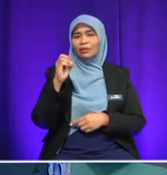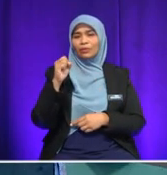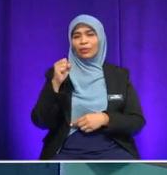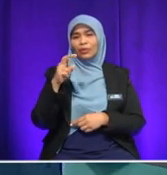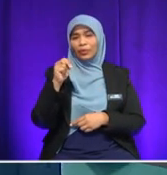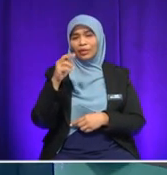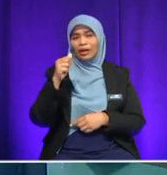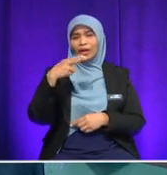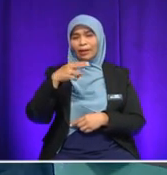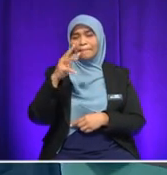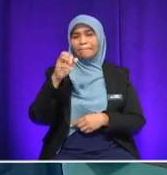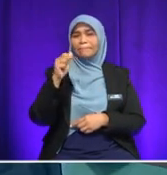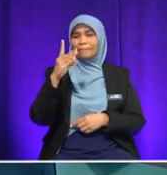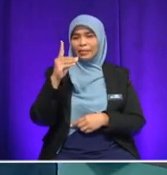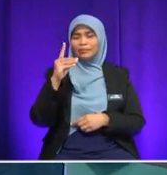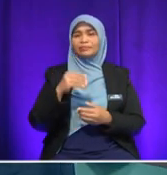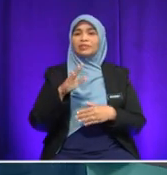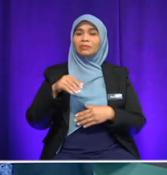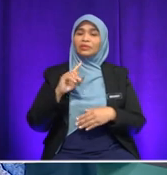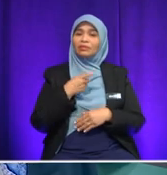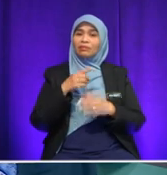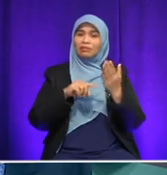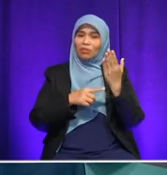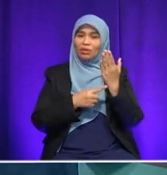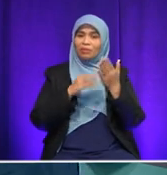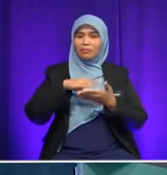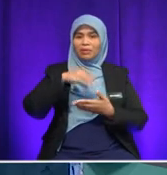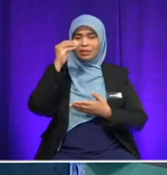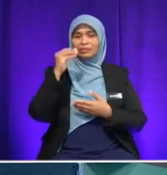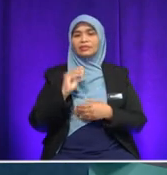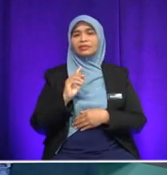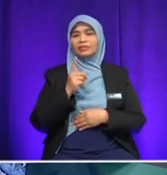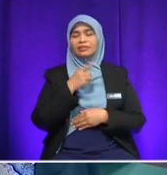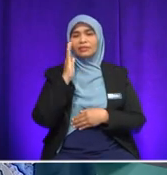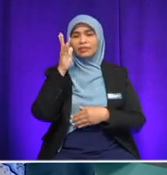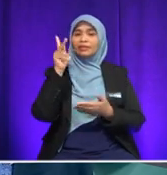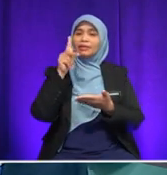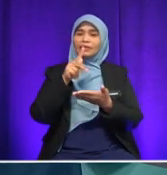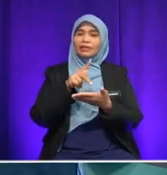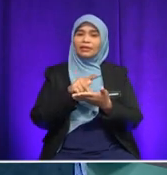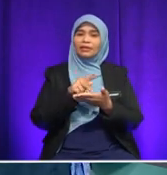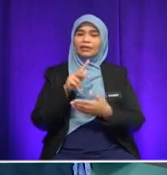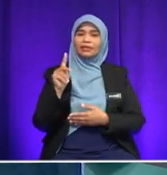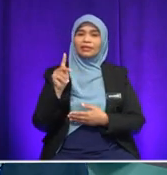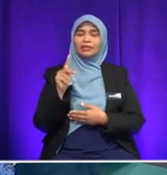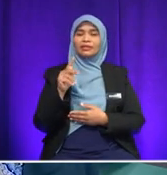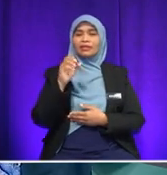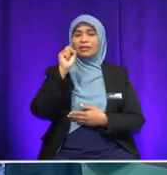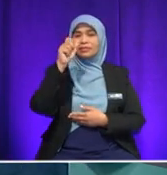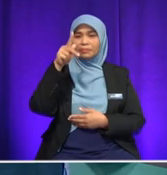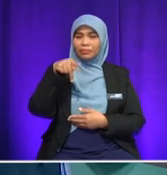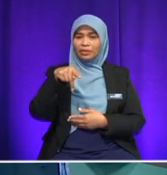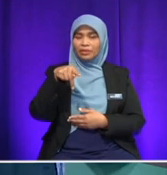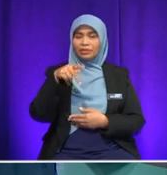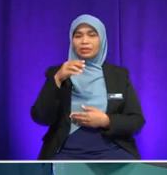Okey. Sebelum kita mulakan pembelajaran kita pada hari ini ya, kita perkenalkan dulu standard pembelajaran ya.